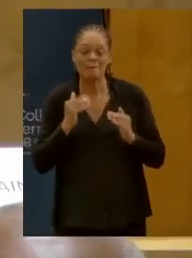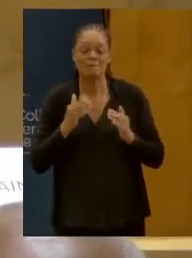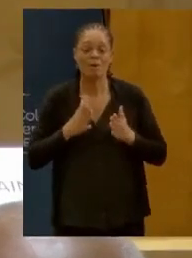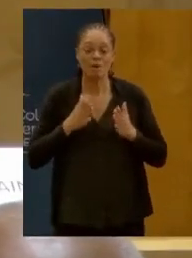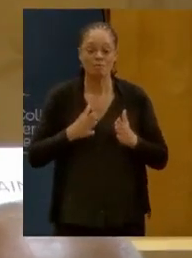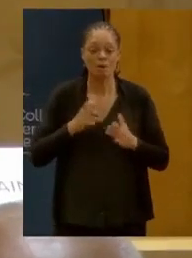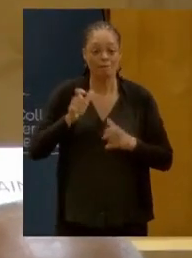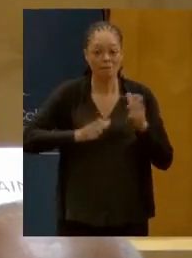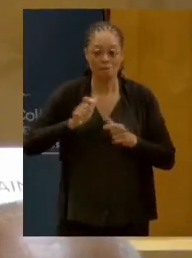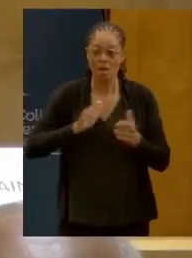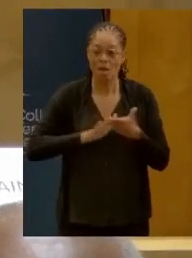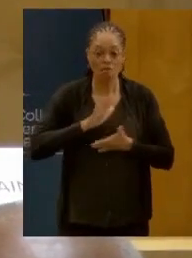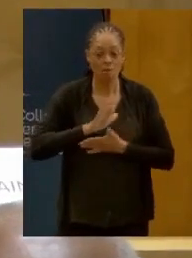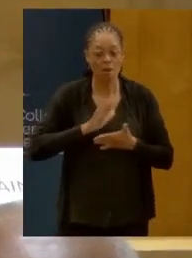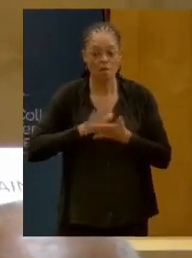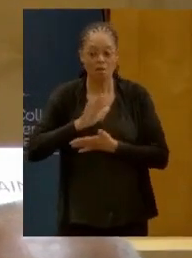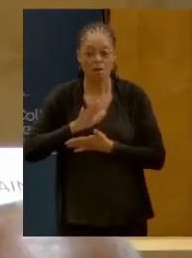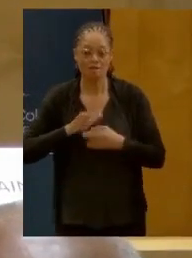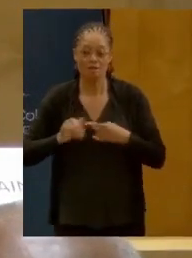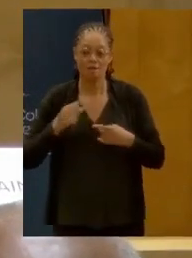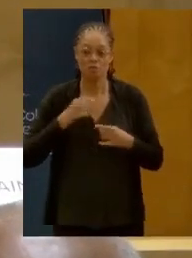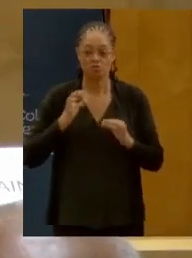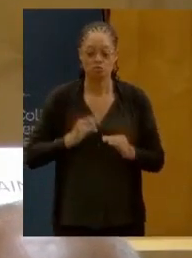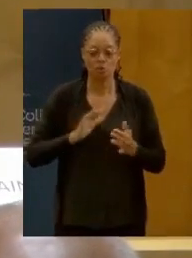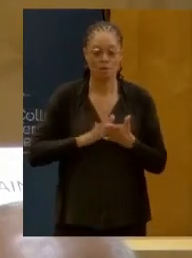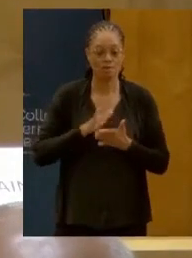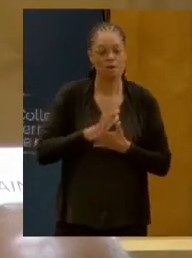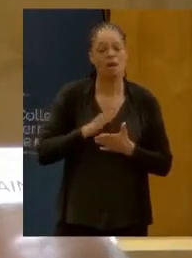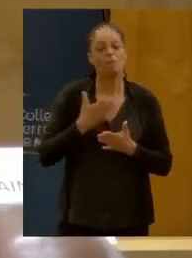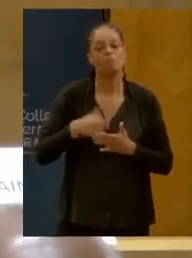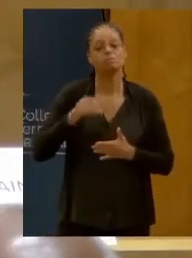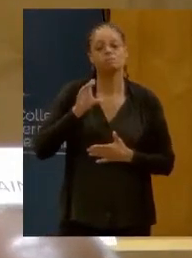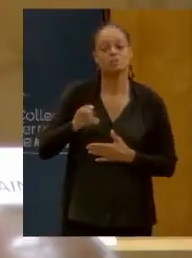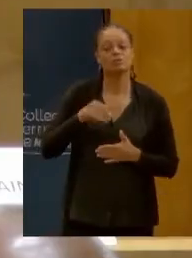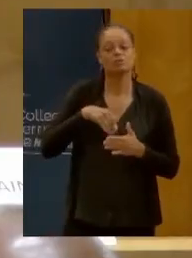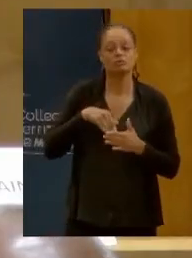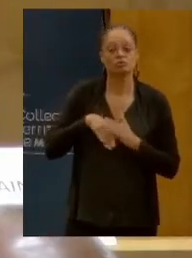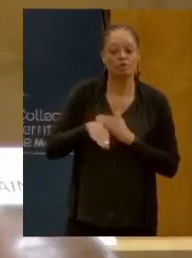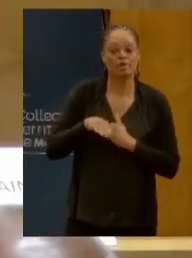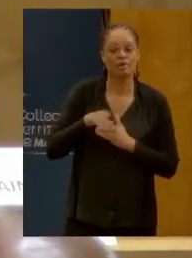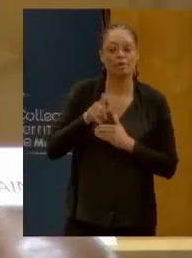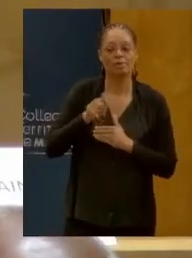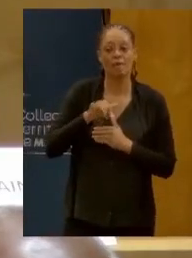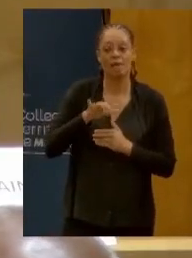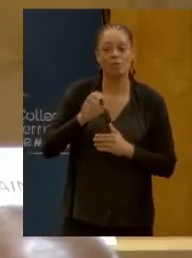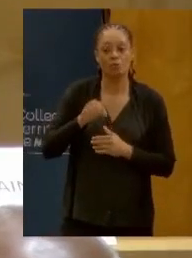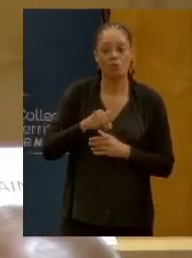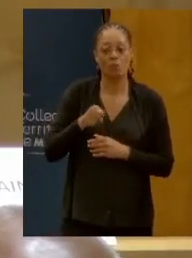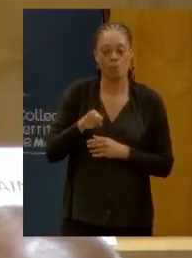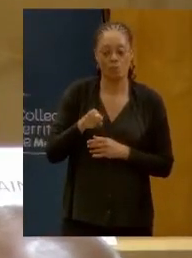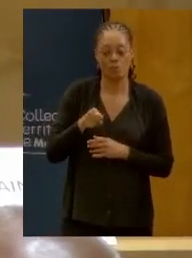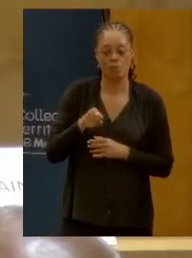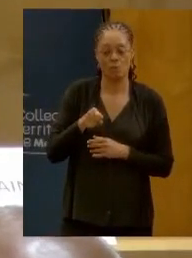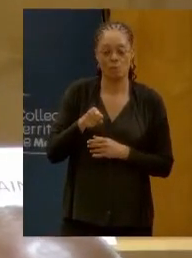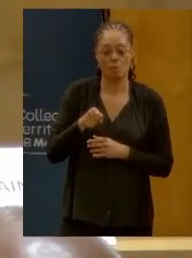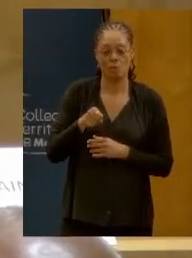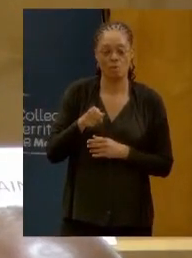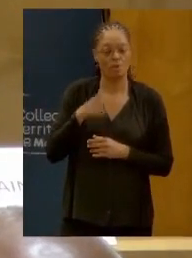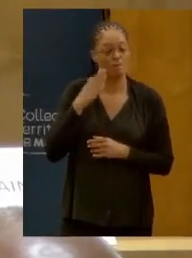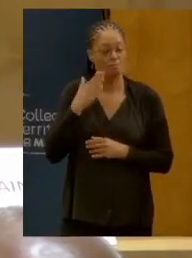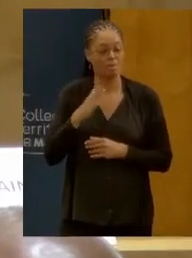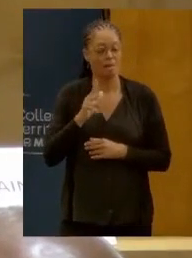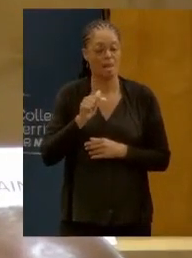auraient pris, de dire je prends l'engagement de verser au Galion, mais quand ils ont de la canne